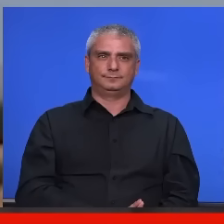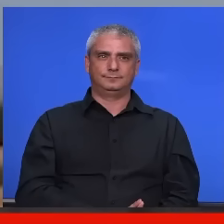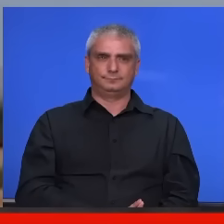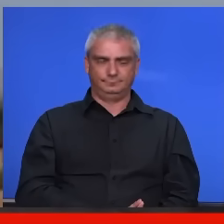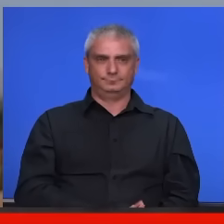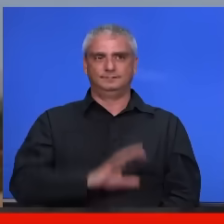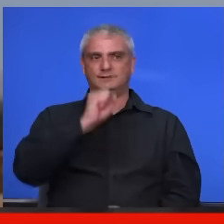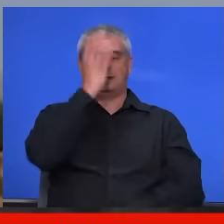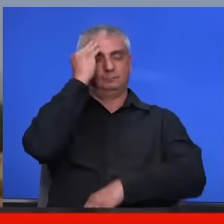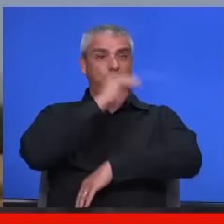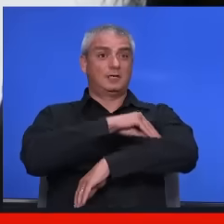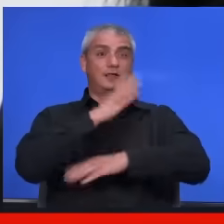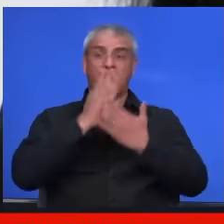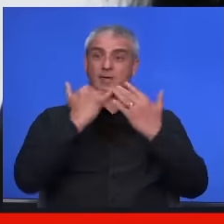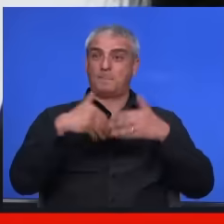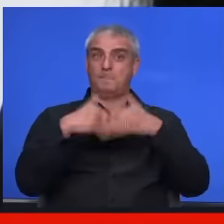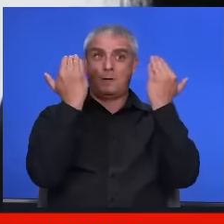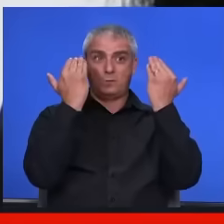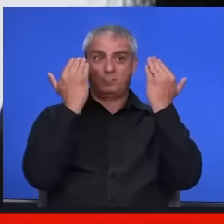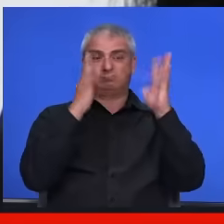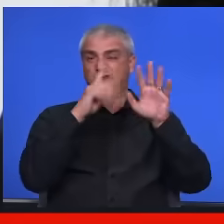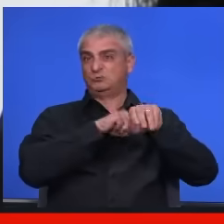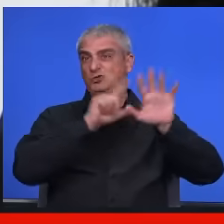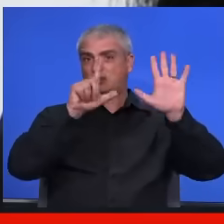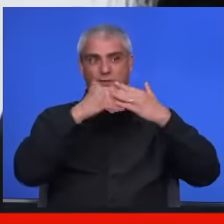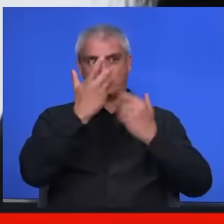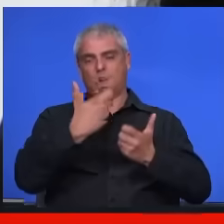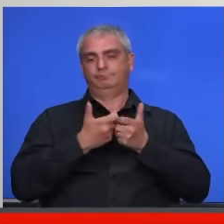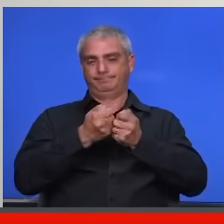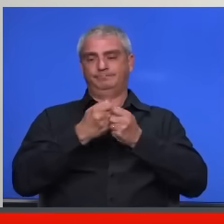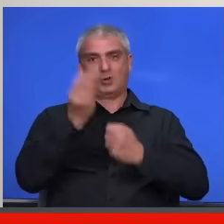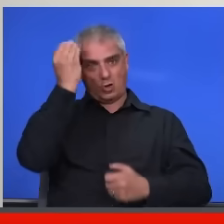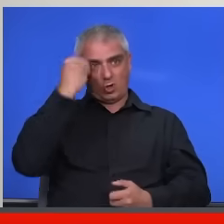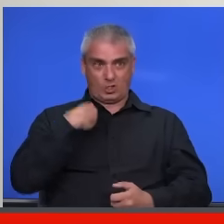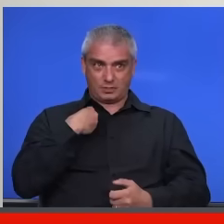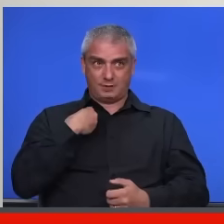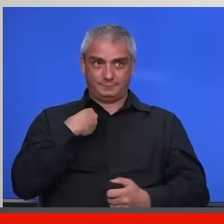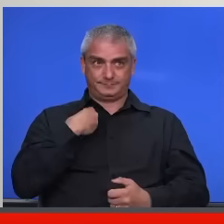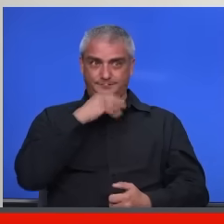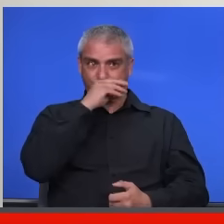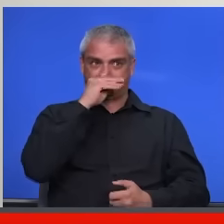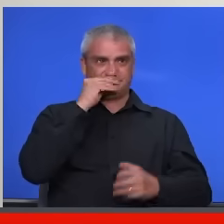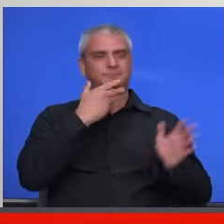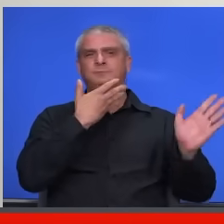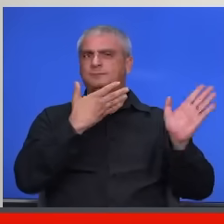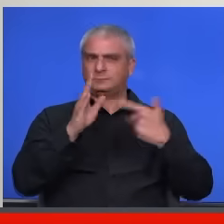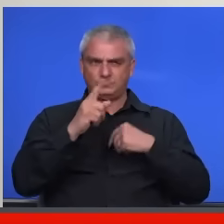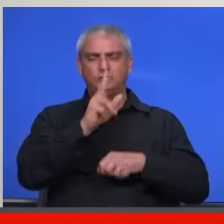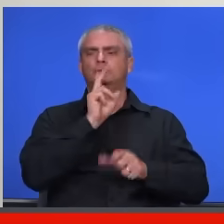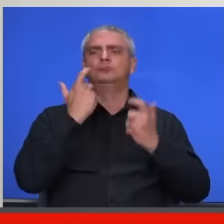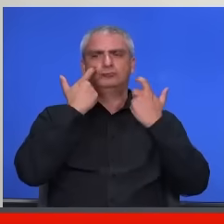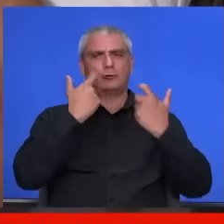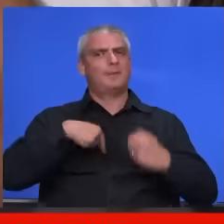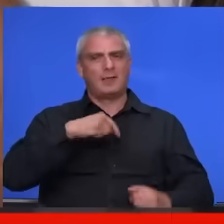השר מעדכנת אותנו כבר בבוקר, סביבות 7 בבוקר היא שולחת לנו הודעה, שהכל בסדר איתה, שהיא שומרת